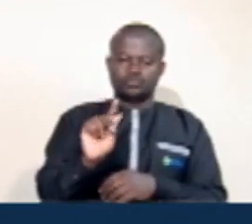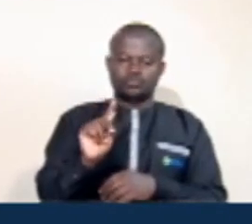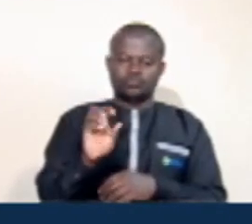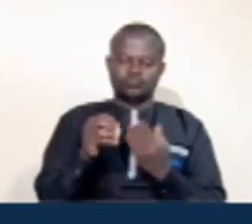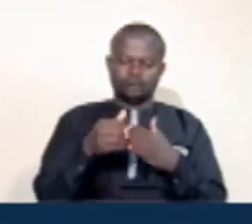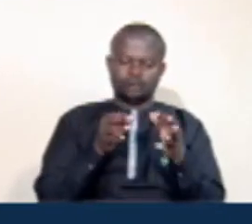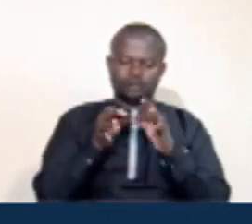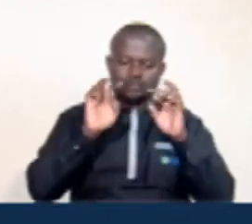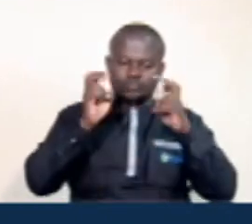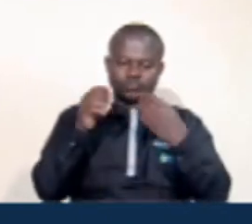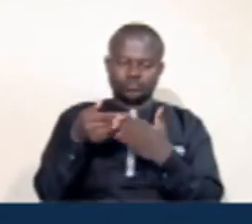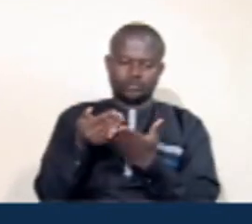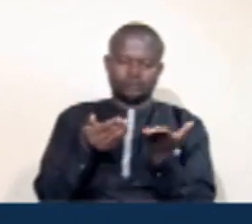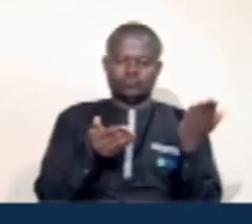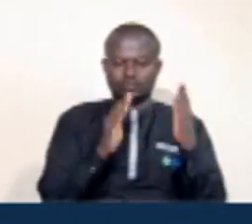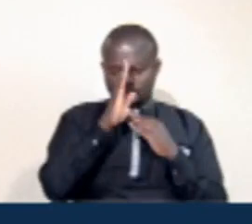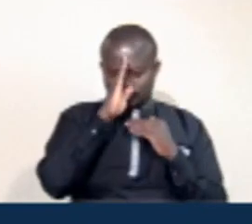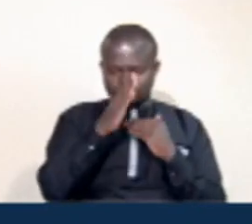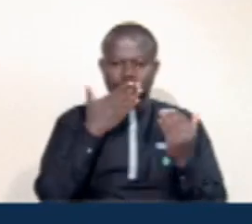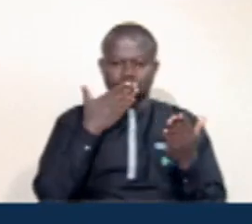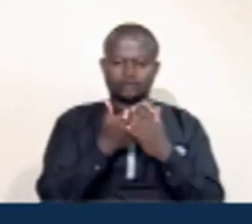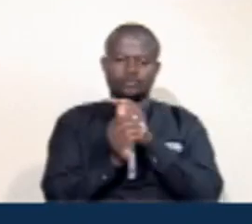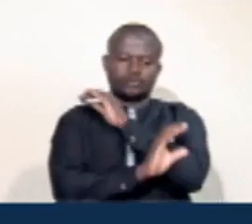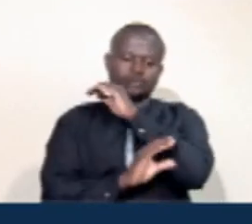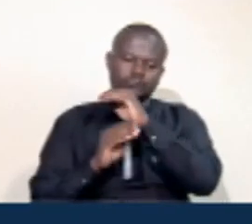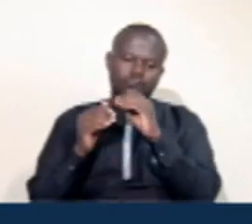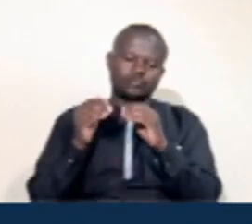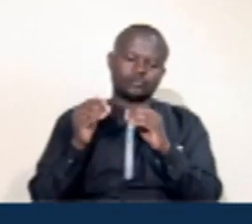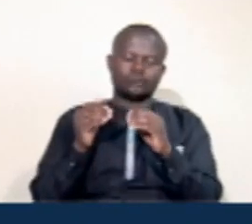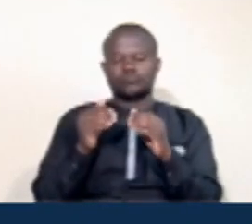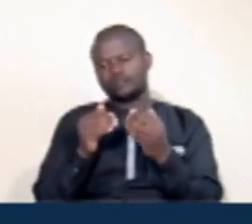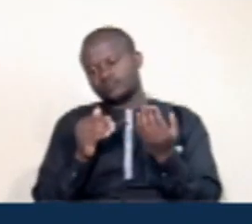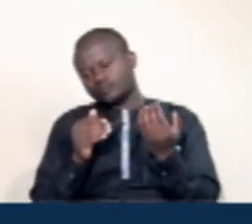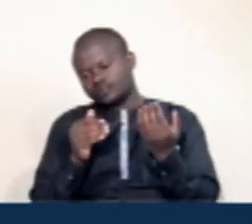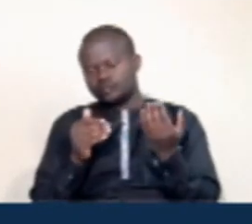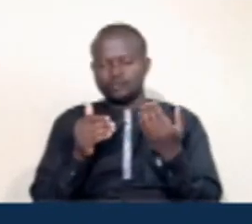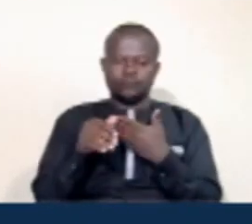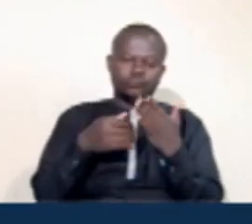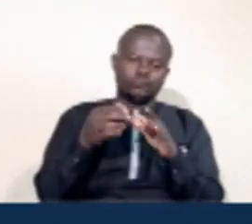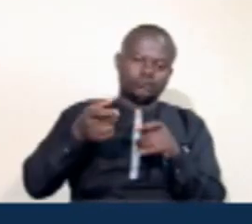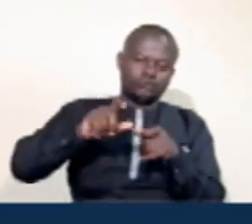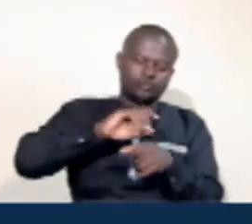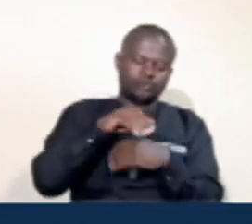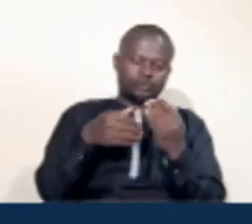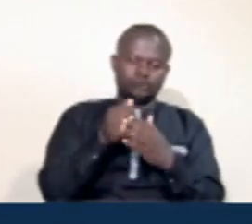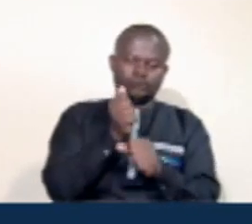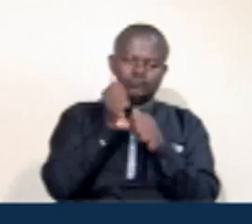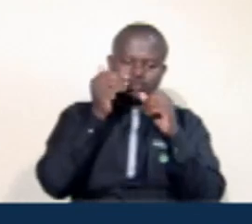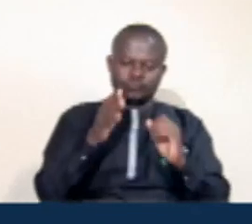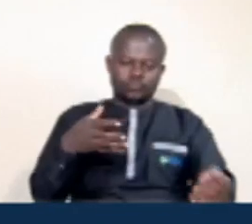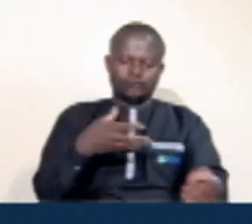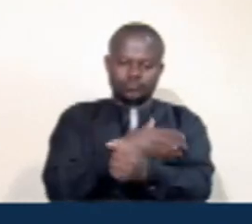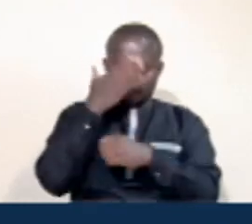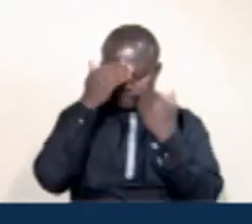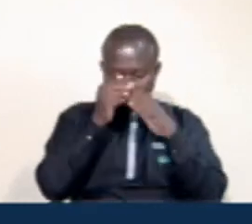yashimangiye ko aya mahugurwa ari mu murongo mwiza w'igihugu koherengerereza okongerera abakozi ubushobozi kugira